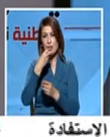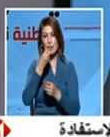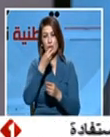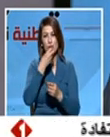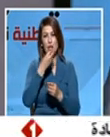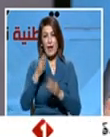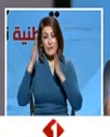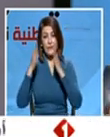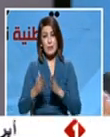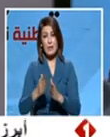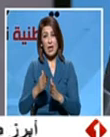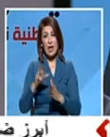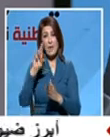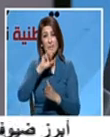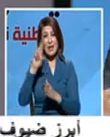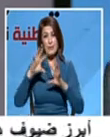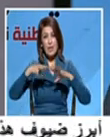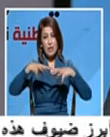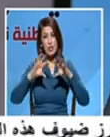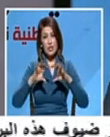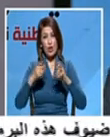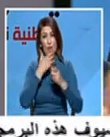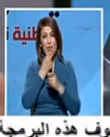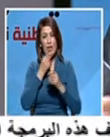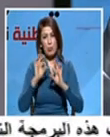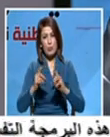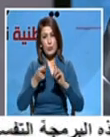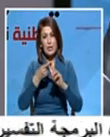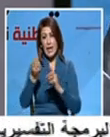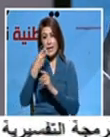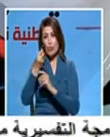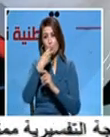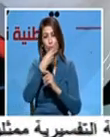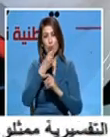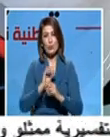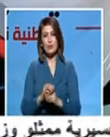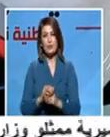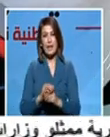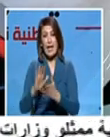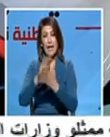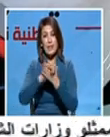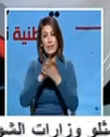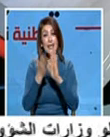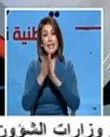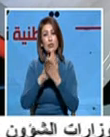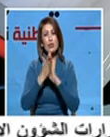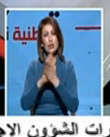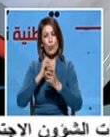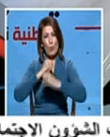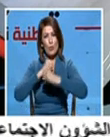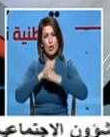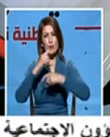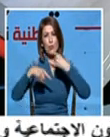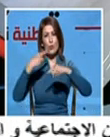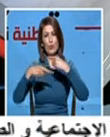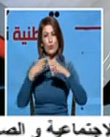السبيطار دي بيرفيزيون، فما ادويه نوع ادويه فما يتعاملوا اون سوكوتاني. حتى المجتمع المدني قاعد يشتغل، ينجم يجيبهم قاعد يشتغل ويعاون. فما الكشافه،